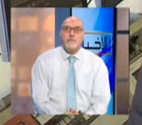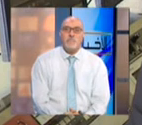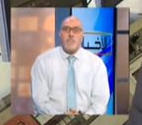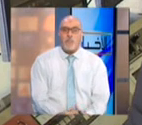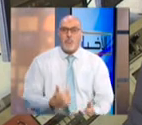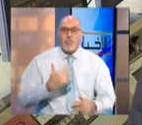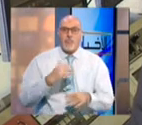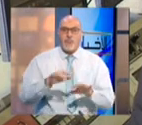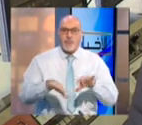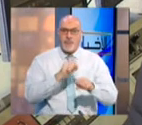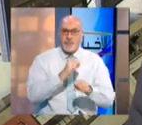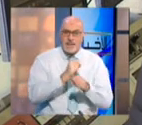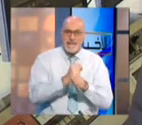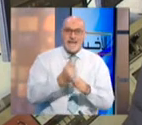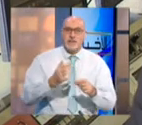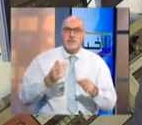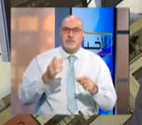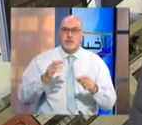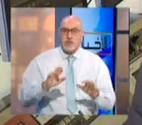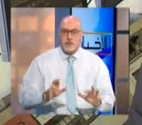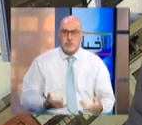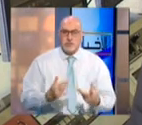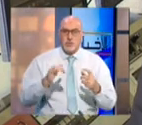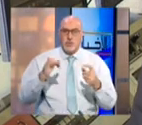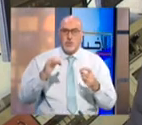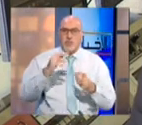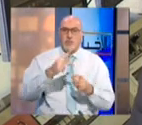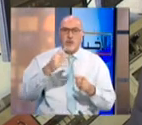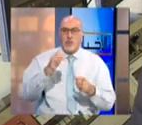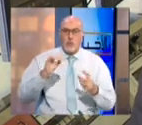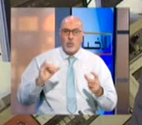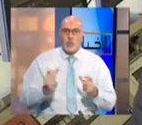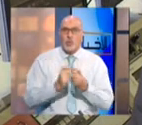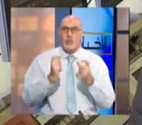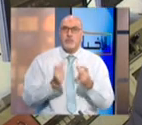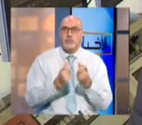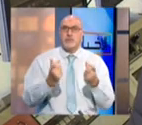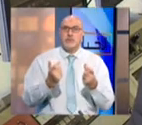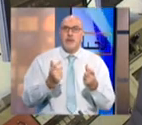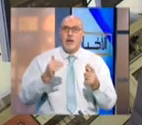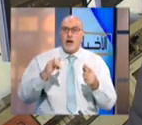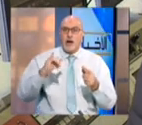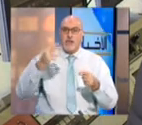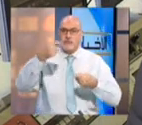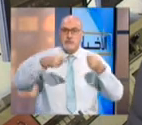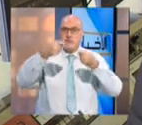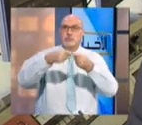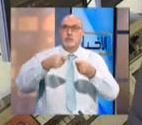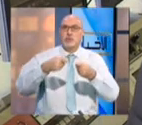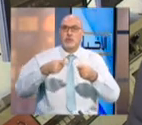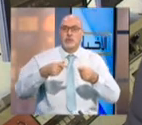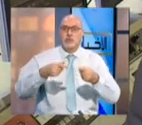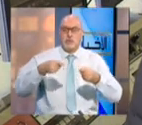عمل، تخلق لنا مؤسسات، تخلق لنا حركية، تخلق لنا ديناميكية، إلى جانب طبعا الاستثمارات والتسهيلات اللي